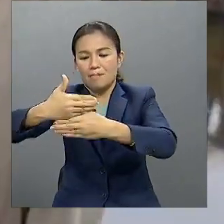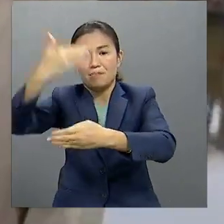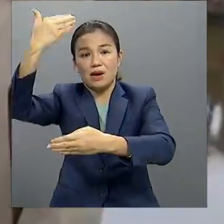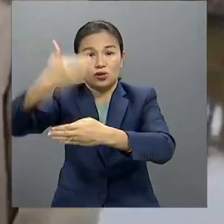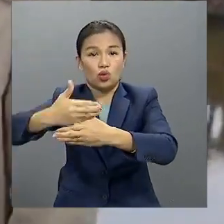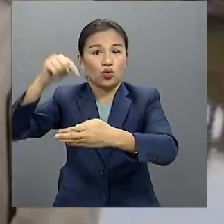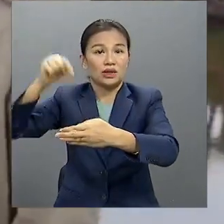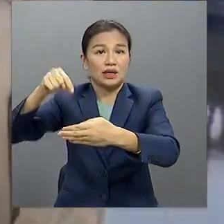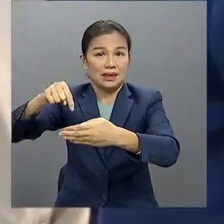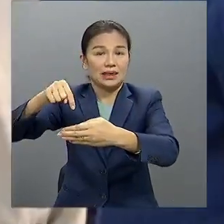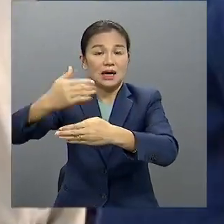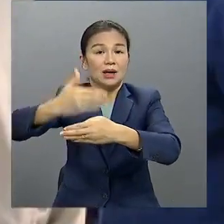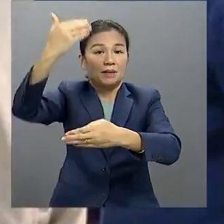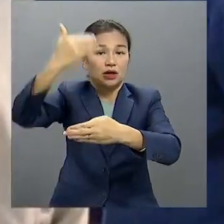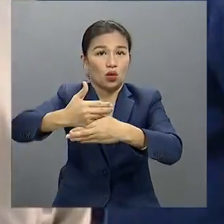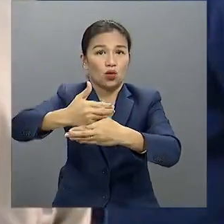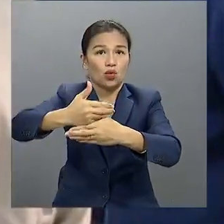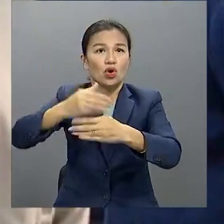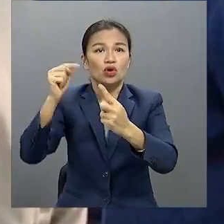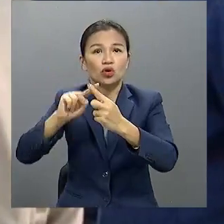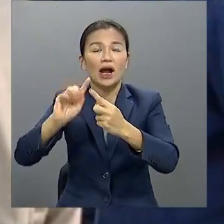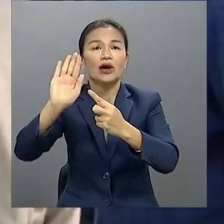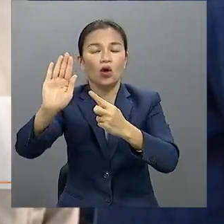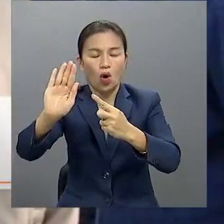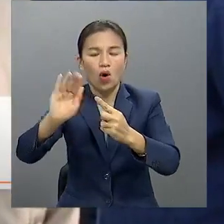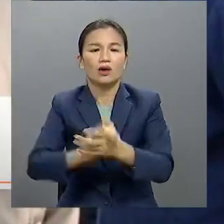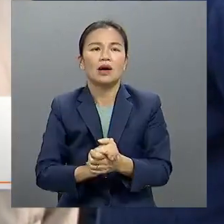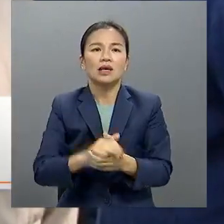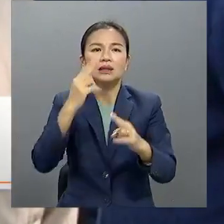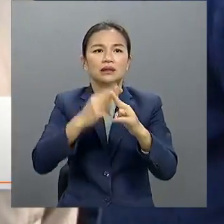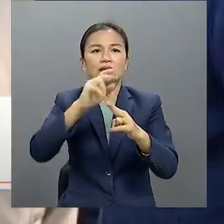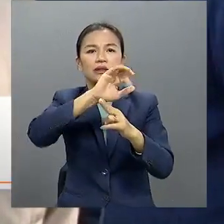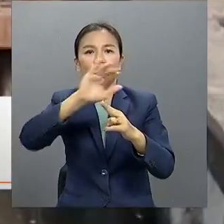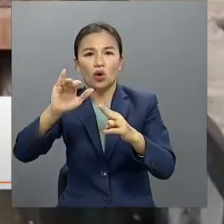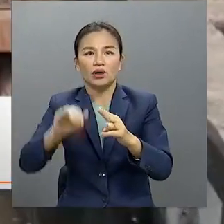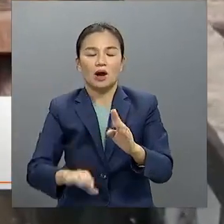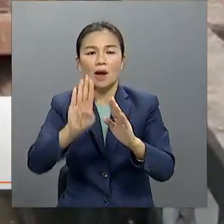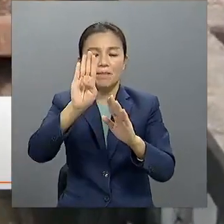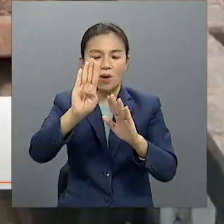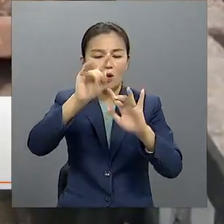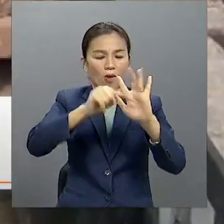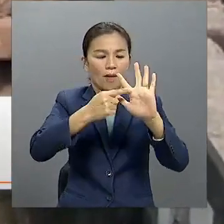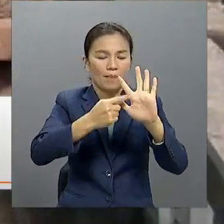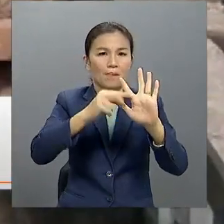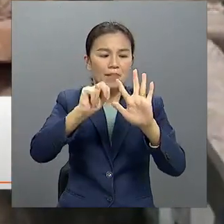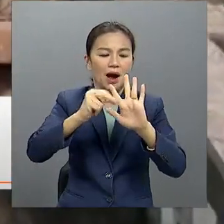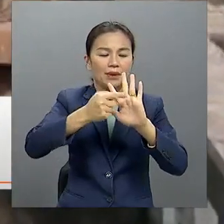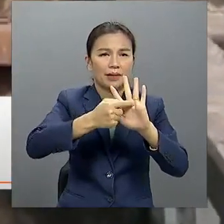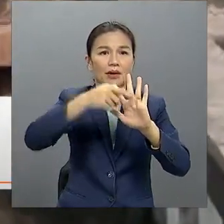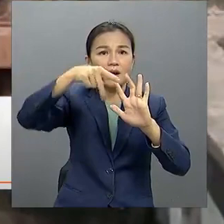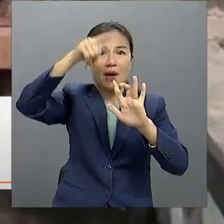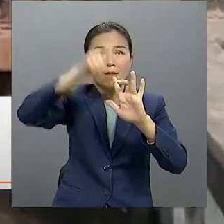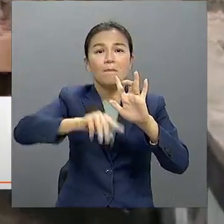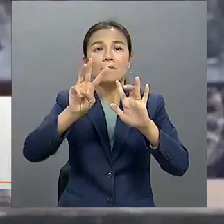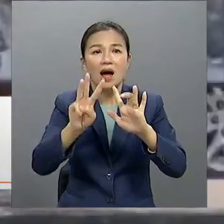อนบนหมู่ที่1ตำบลสวนส้มอำเภอบ้านแพ้วนะคะเพื่อไปสอบถามความคืบหน้ายื่นข้อเรียกร้องในการแก้ปัญหาน้ำเค็มรุ